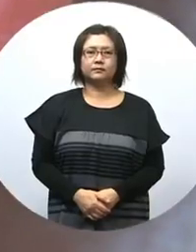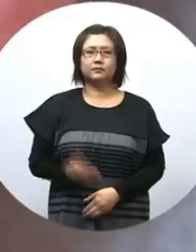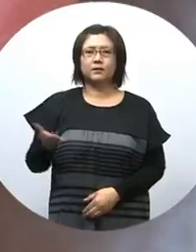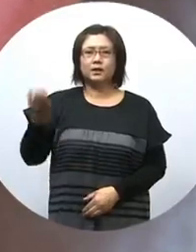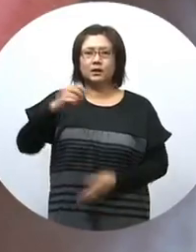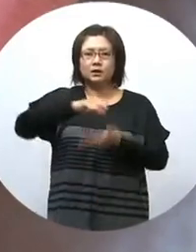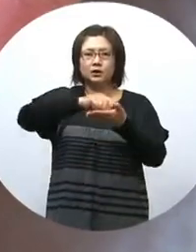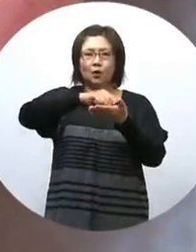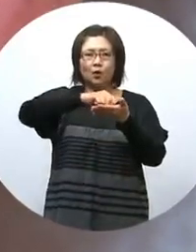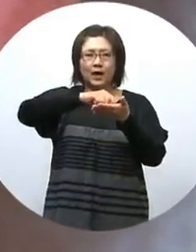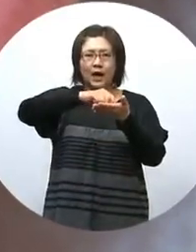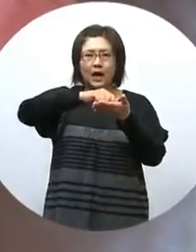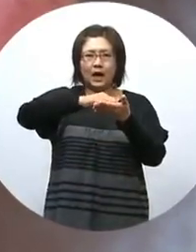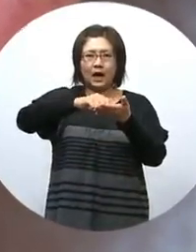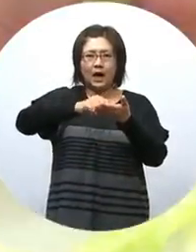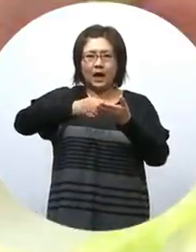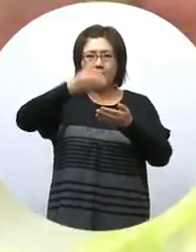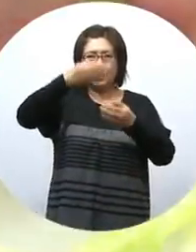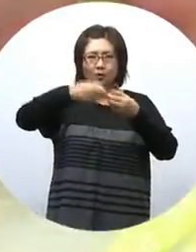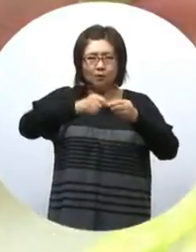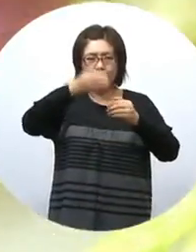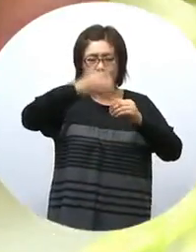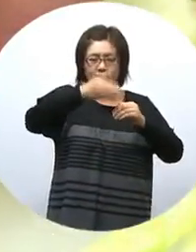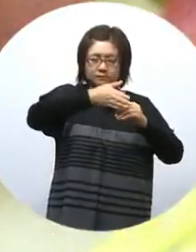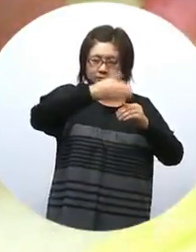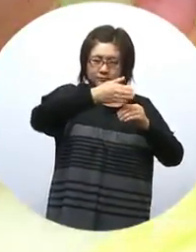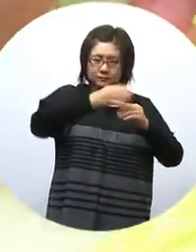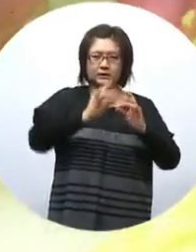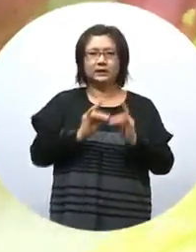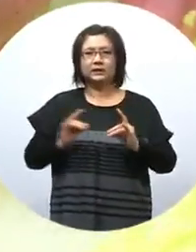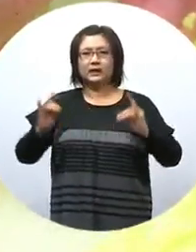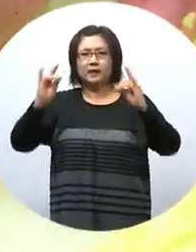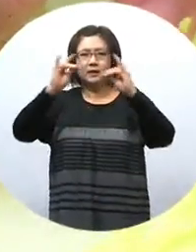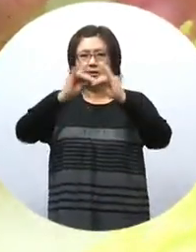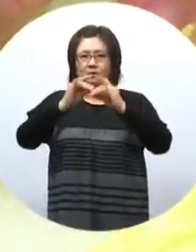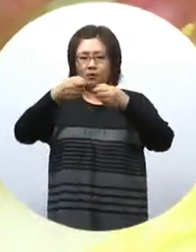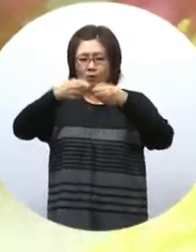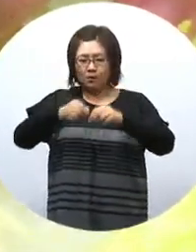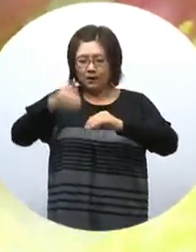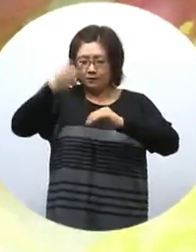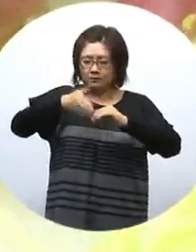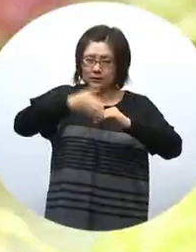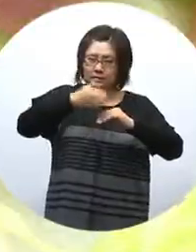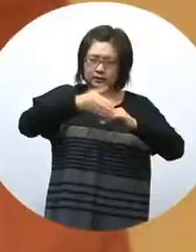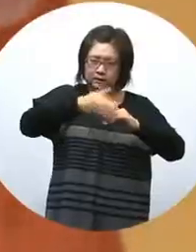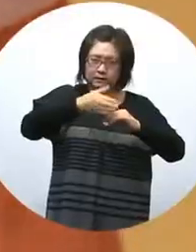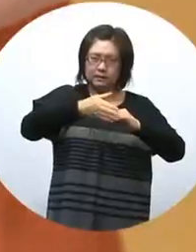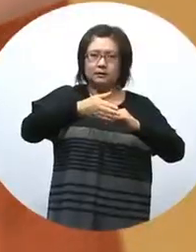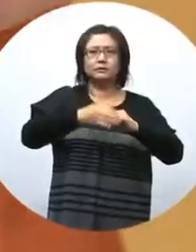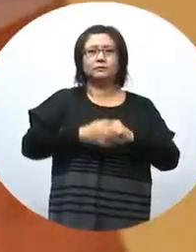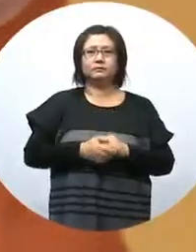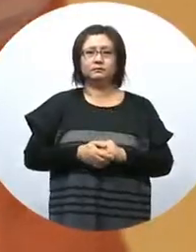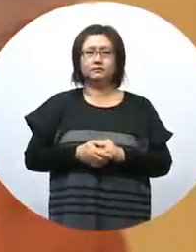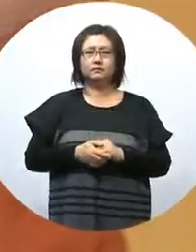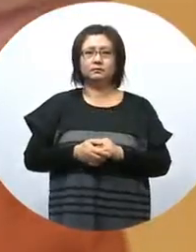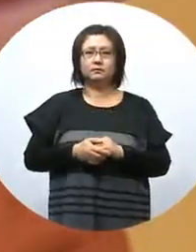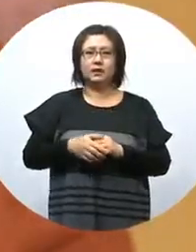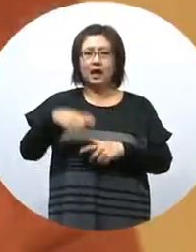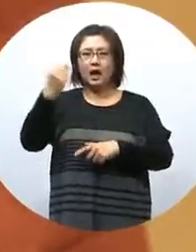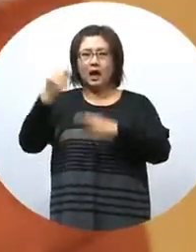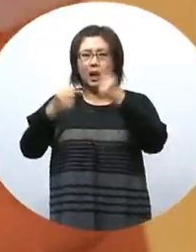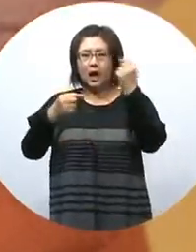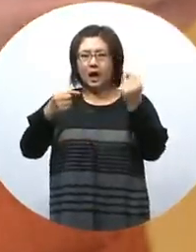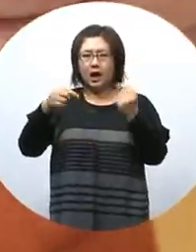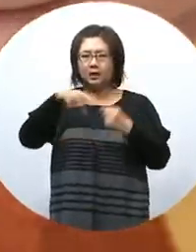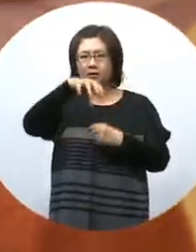生姜は皮を剥いてみじん切りに、キャベツもみじん切りにします。ほうれん草の葉の部分